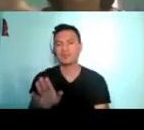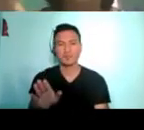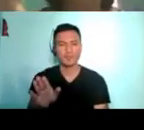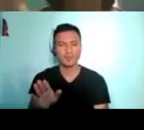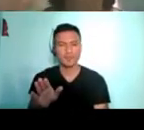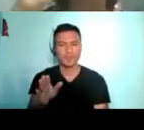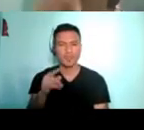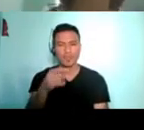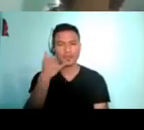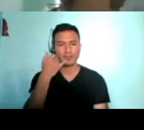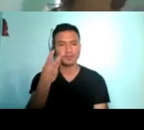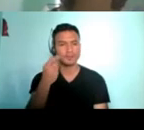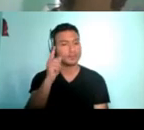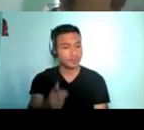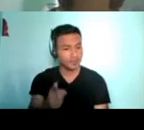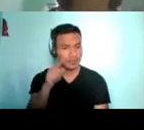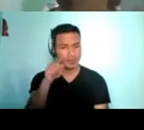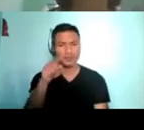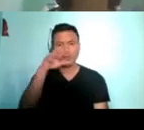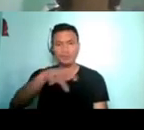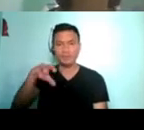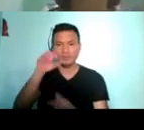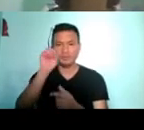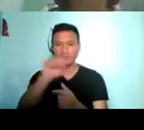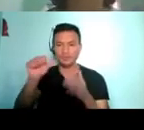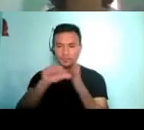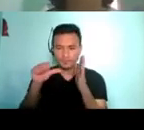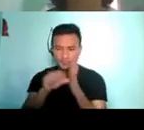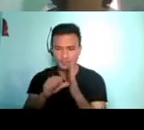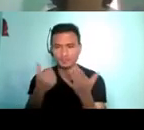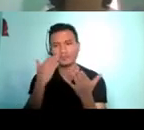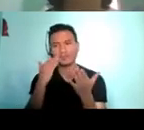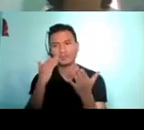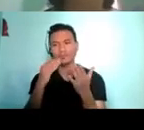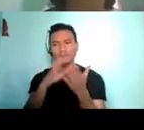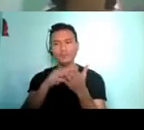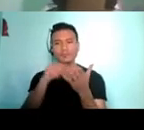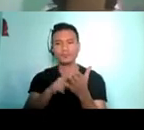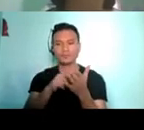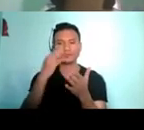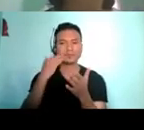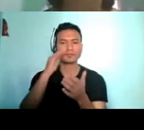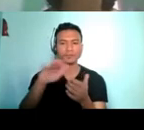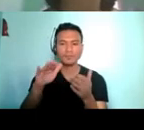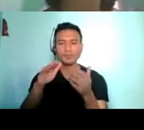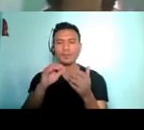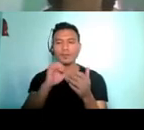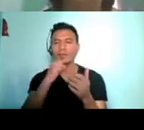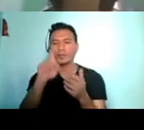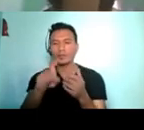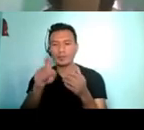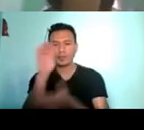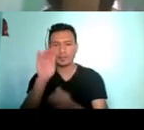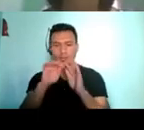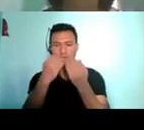चाहिँ हटलाइन नम्बर हो भनेपछि तपाईँहरूको स्थानीय आफ्नो आफ्नो जिल्लामा महिला सेल भनेर, महिला बालबालिका तथा ज्येष्ठ नागरिक सेवा केन्द्र भनेर